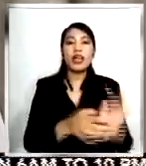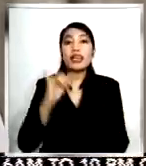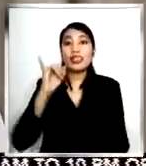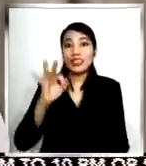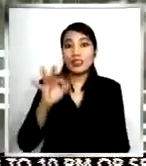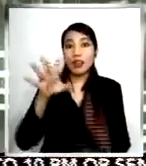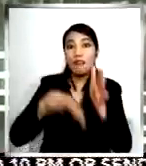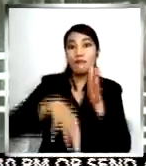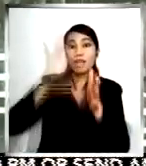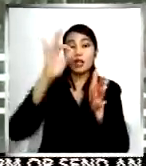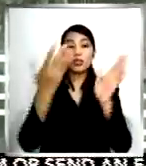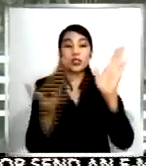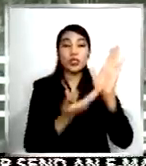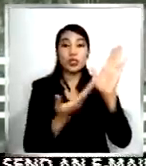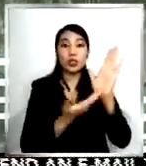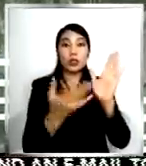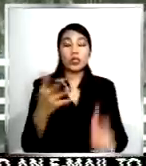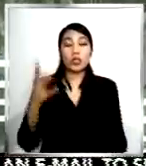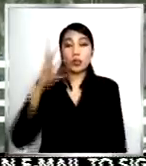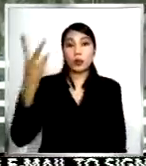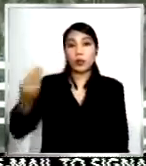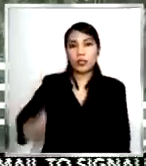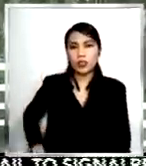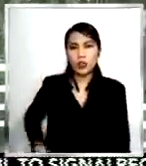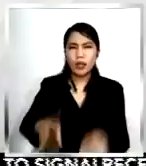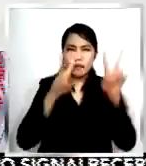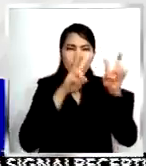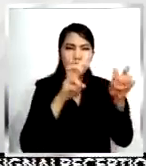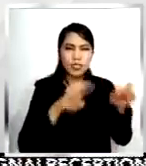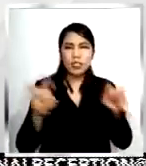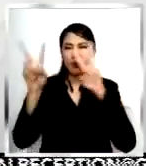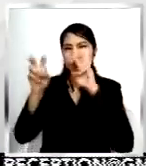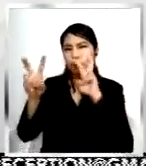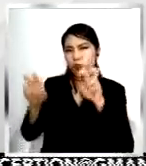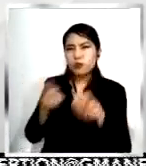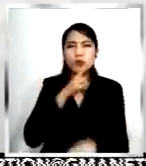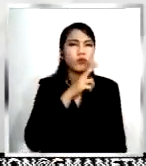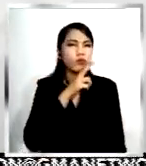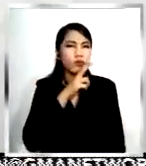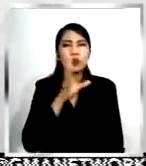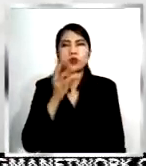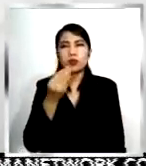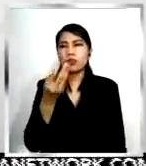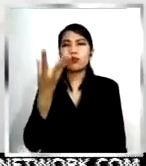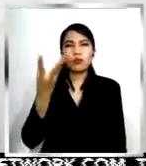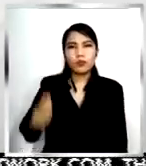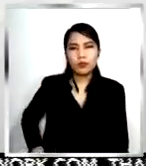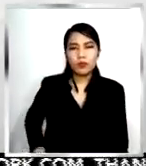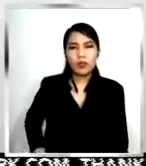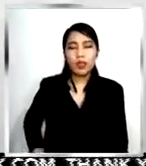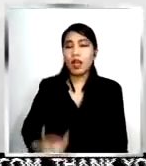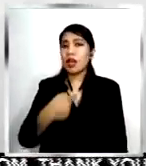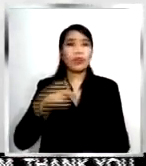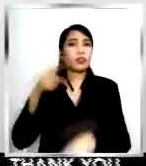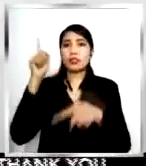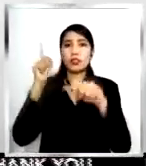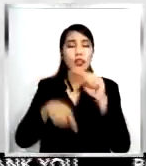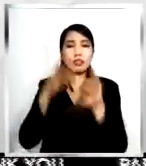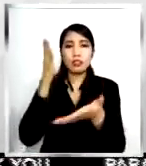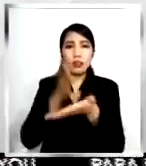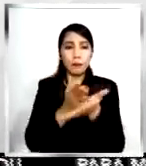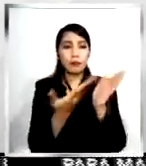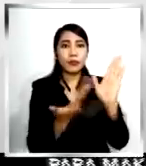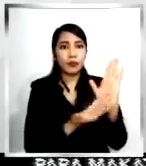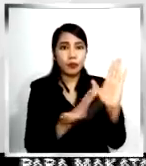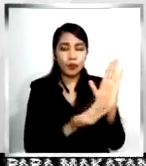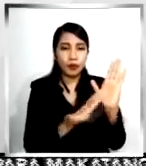ng Pangulo para imbestigahan ang mga anomalya sa PhilHealth. I cannot stop evidence. I don't have enough discretion to stop